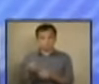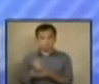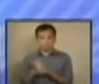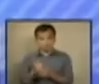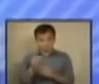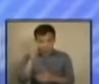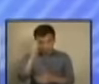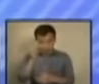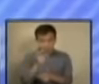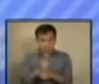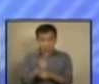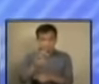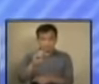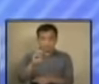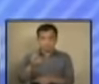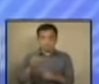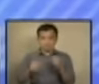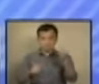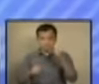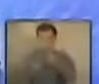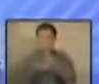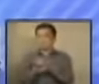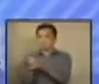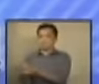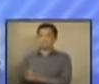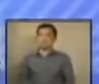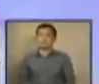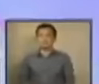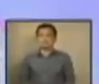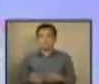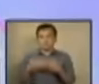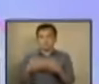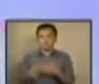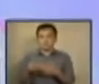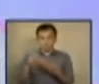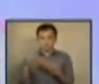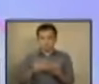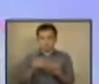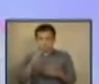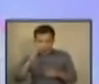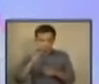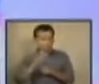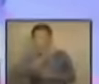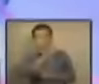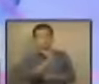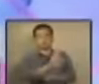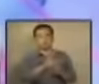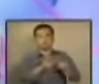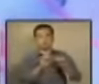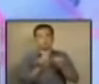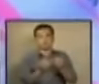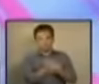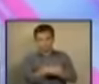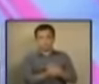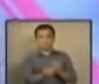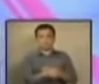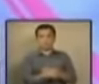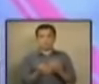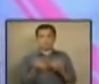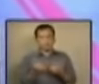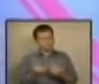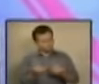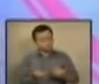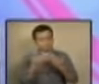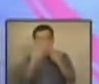Colonel? Opo, bibigyan po namin siya ng tulong. Pagkatapos po ng programang ito, dediretso na po kami sa inyong tanggapan. Ngayon pa lamang po, kami po labis-labis